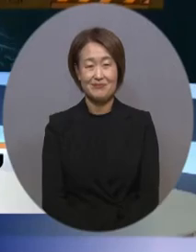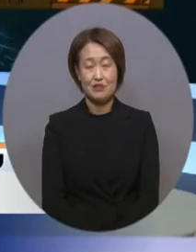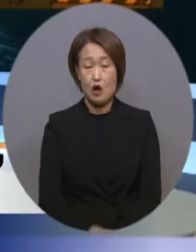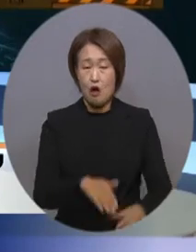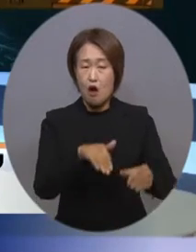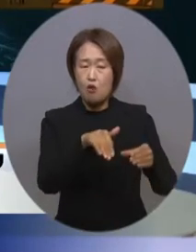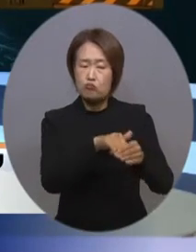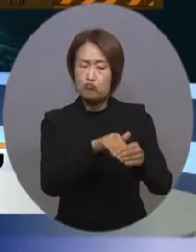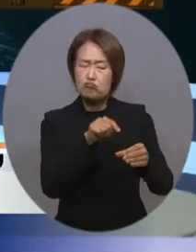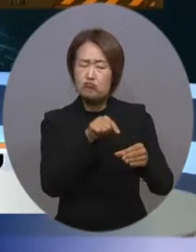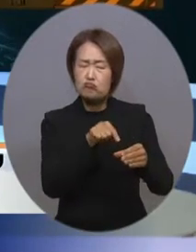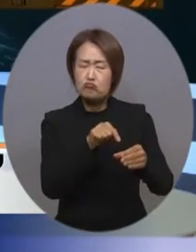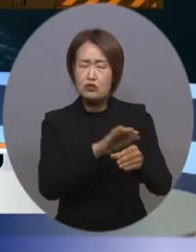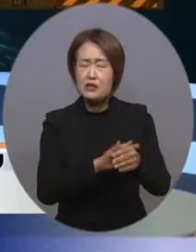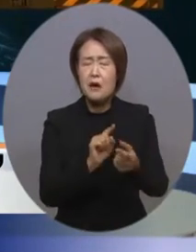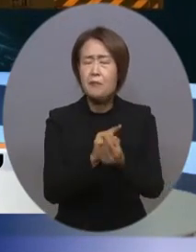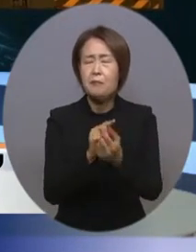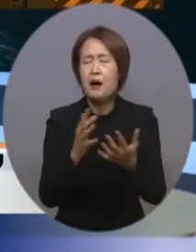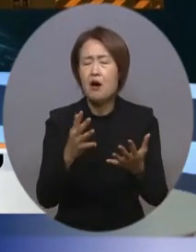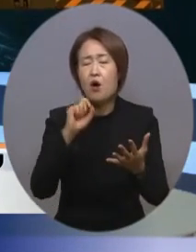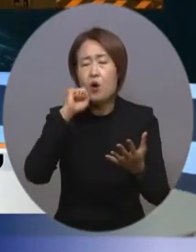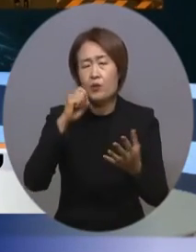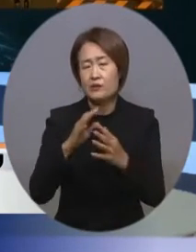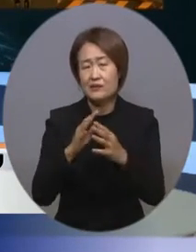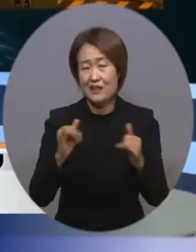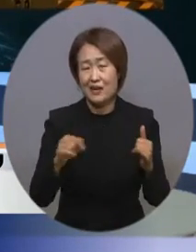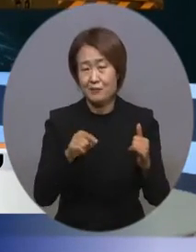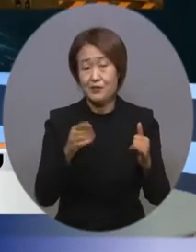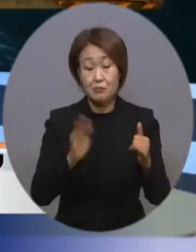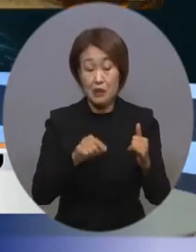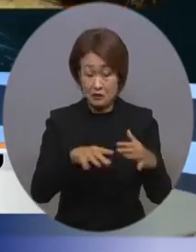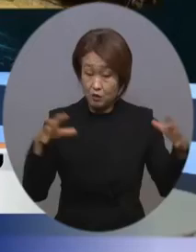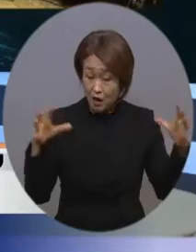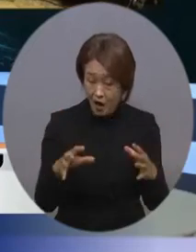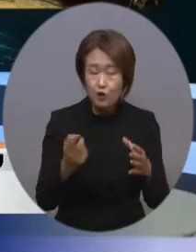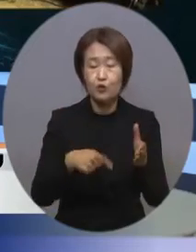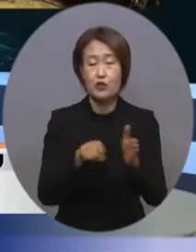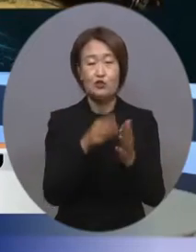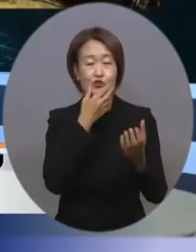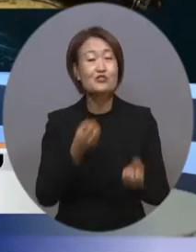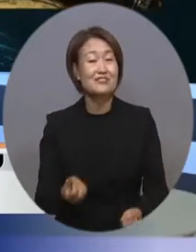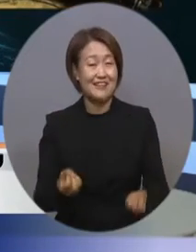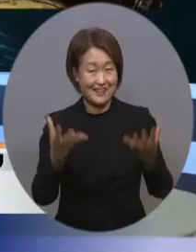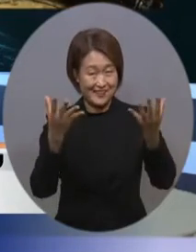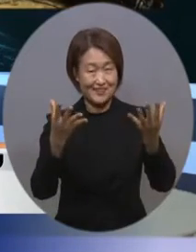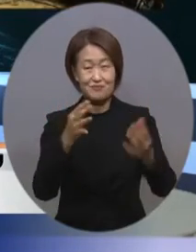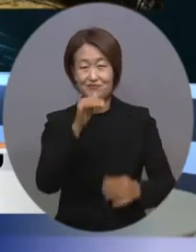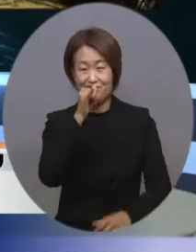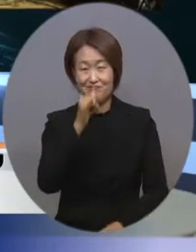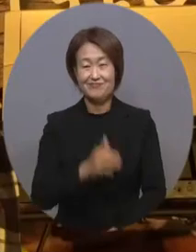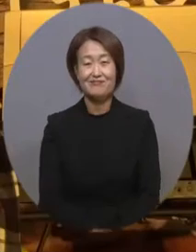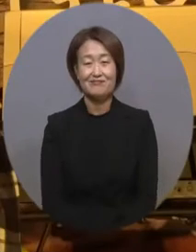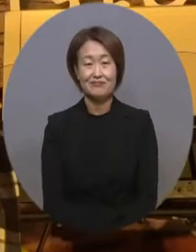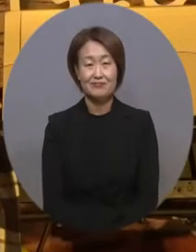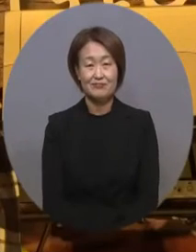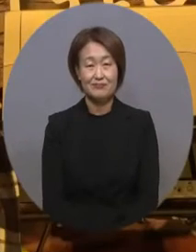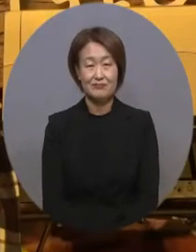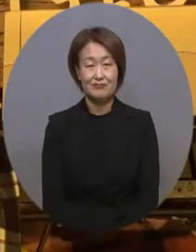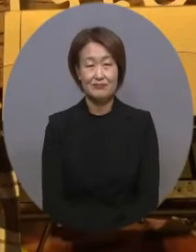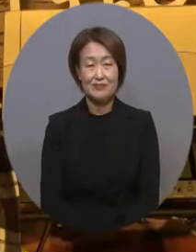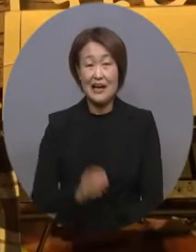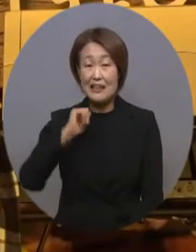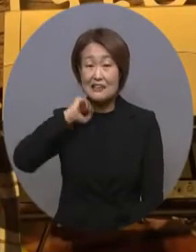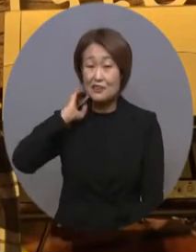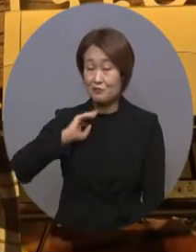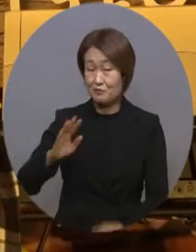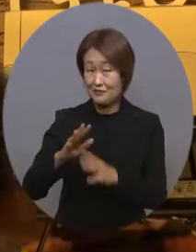문화적으로 소외된 이들을 위한 가을밤 문화축제가 열렸습니다. 정우선 기자가 다녀왔습니다. 의정부